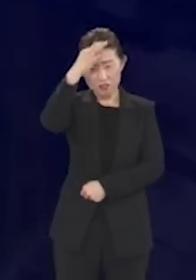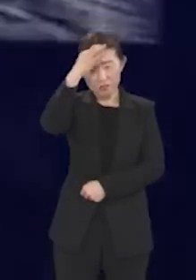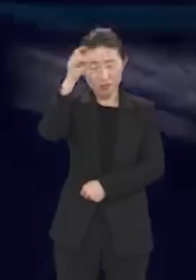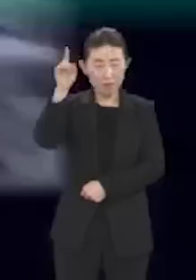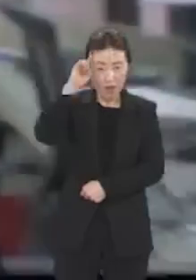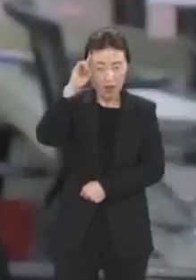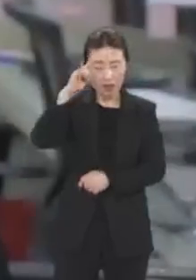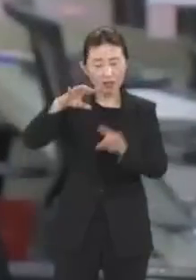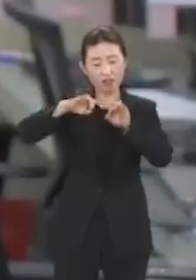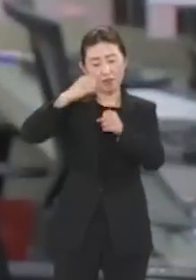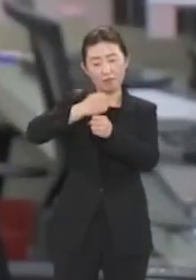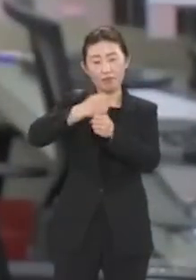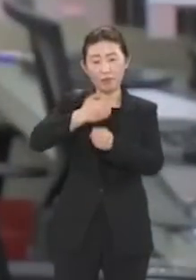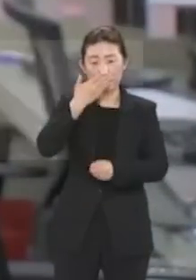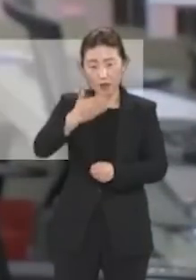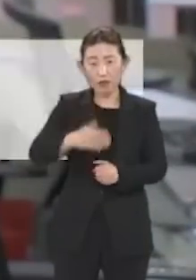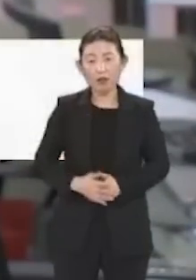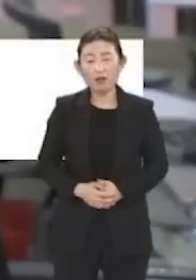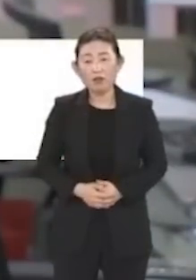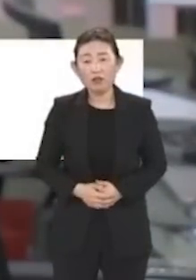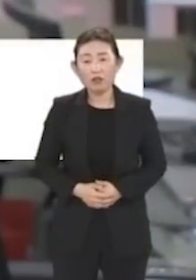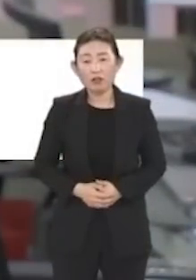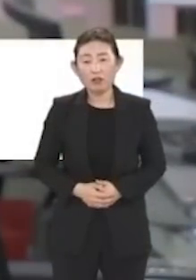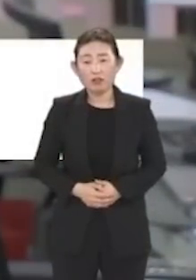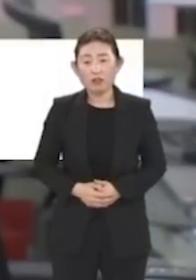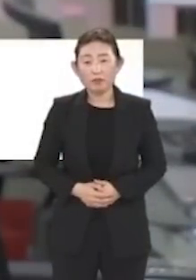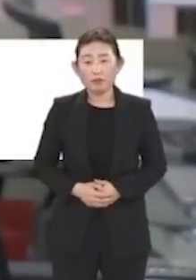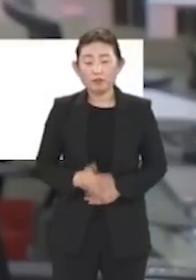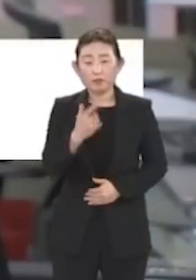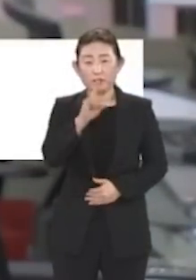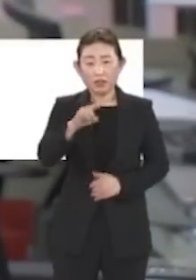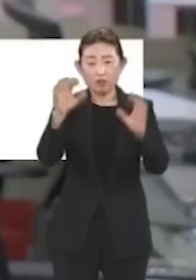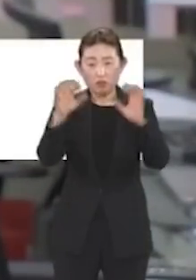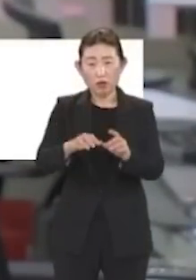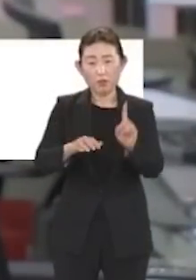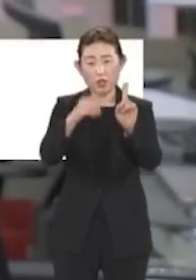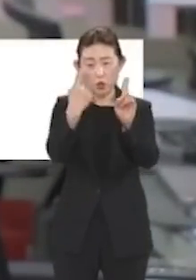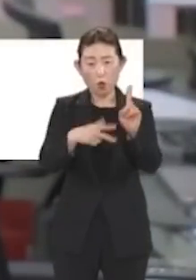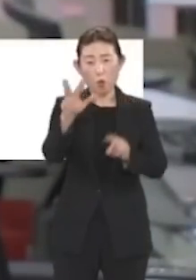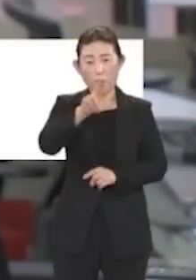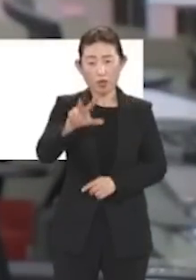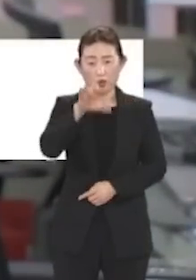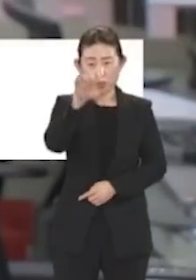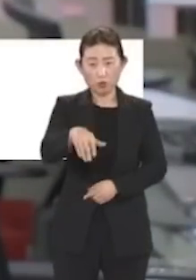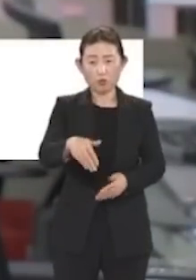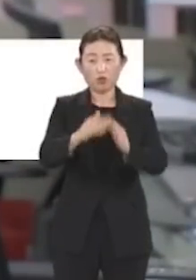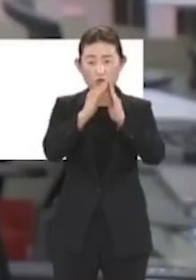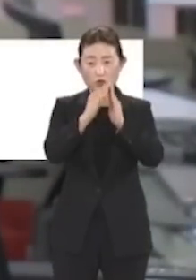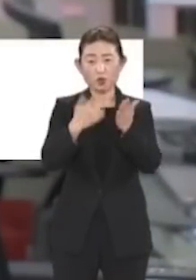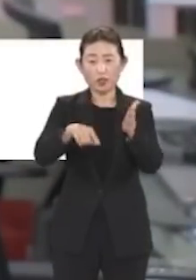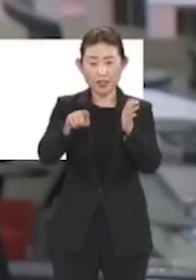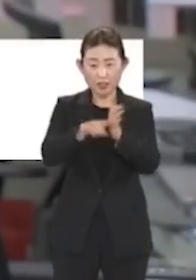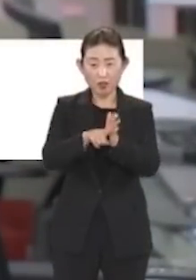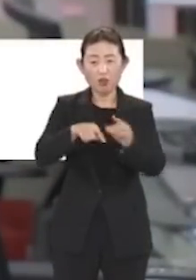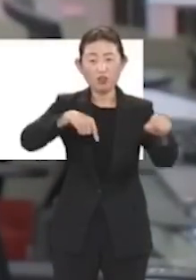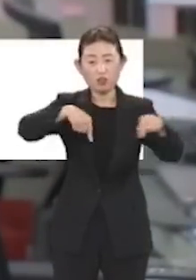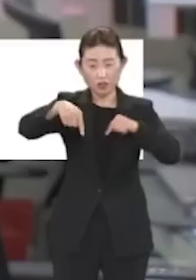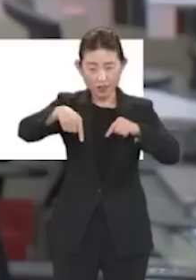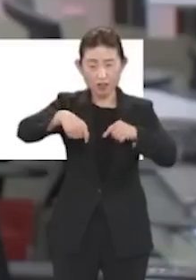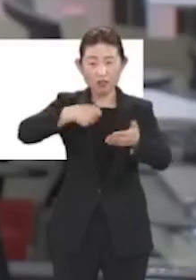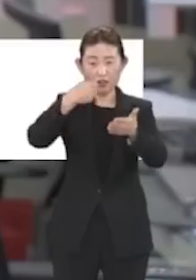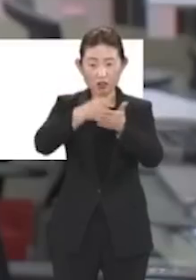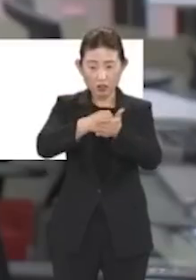있습니다 행유업 1호 발전소인 실증로를 짓는 것에 대해서 정책적 결정을 합니다